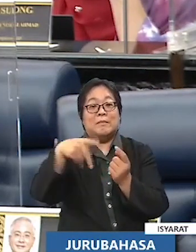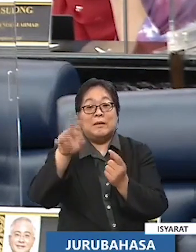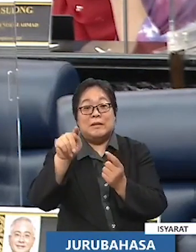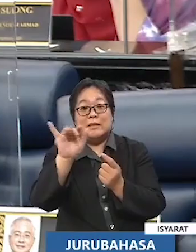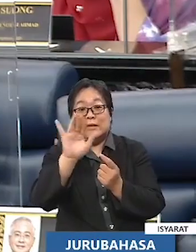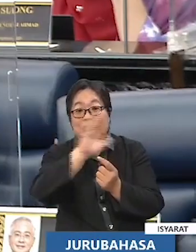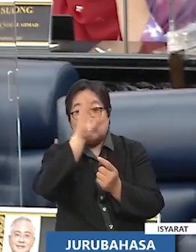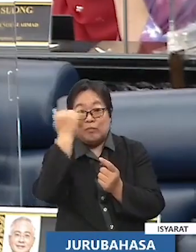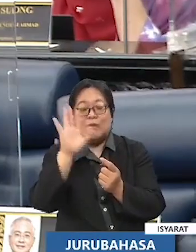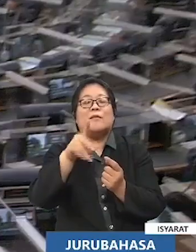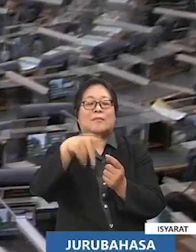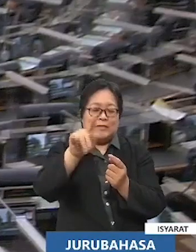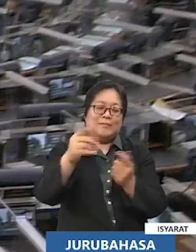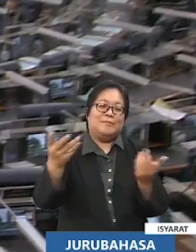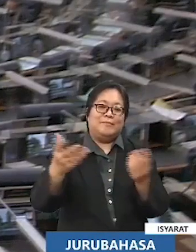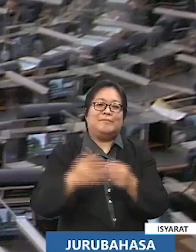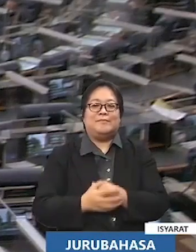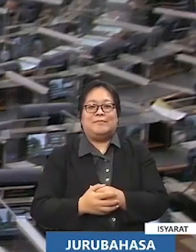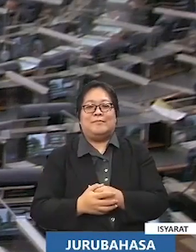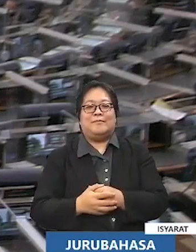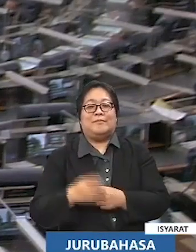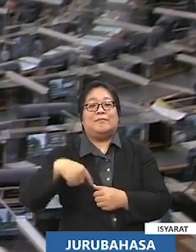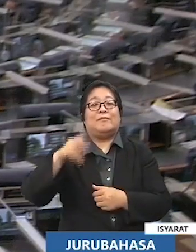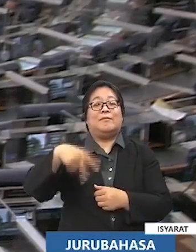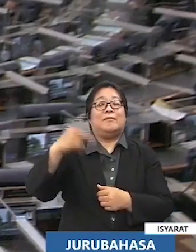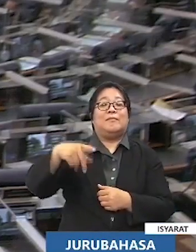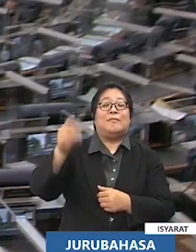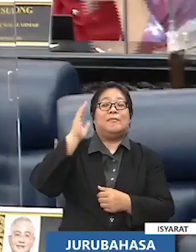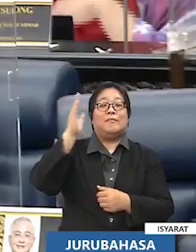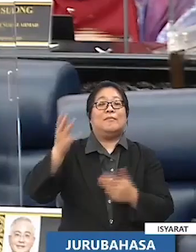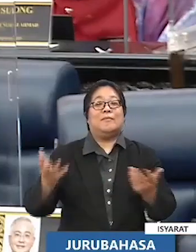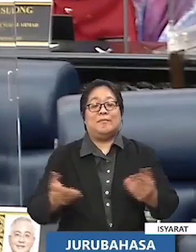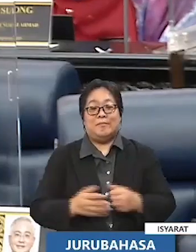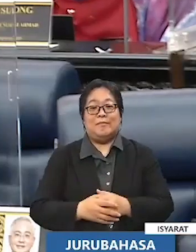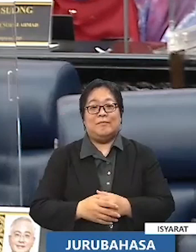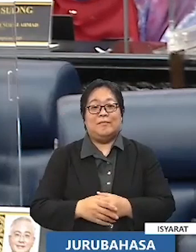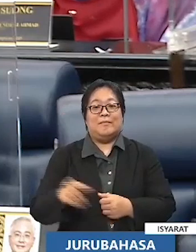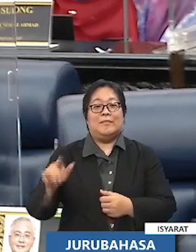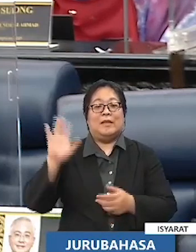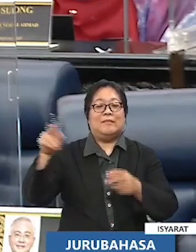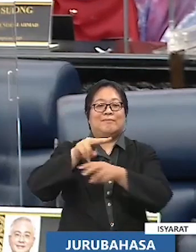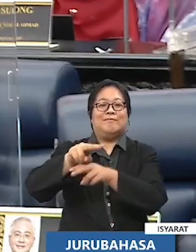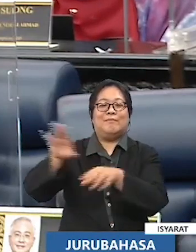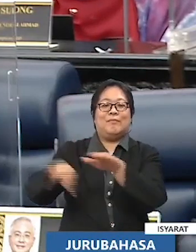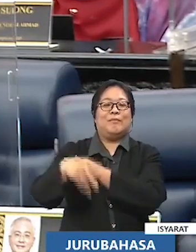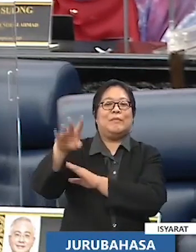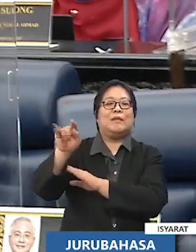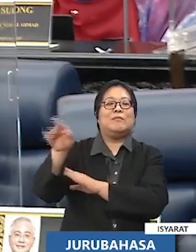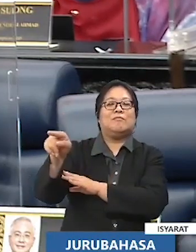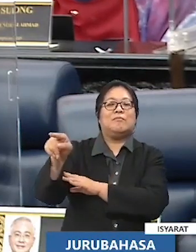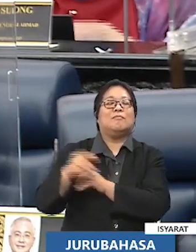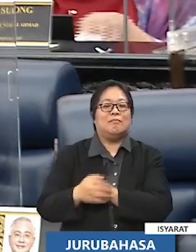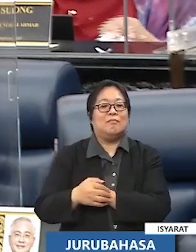Iya bibite juga akan menjadi kaya dan